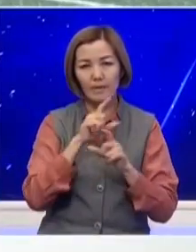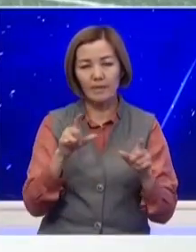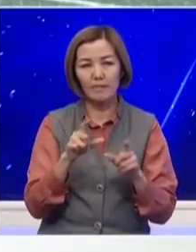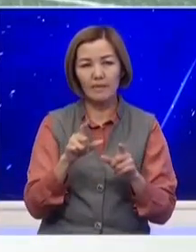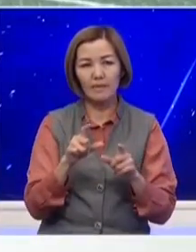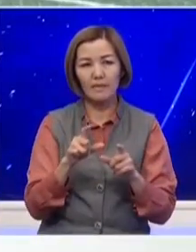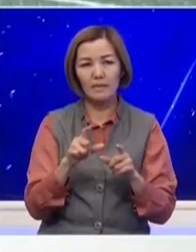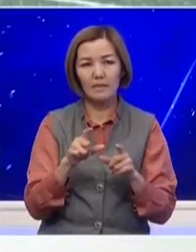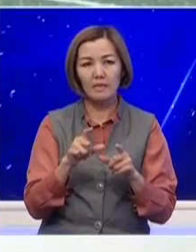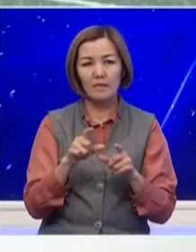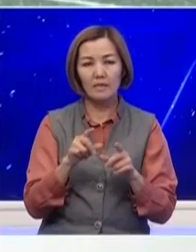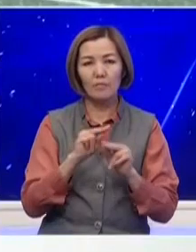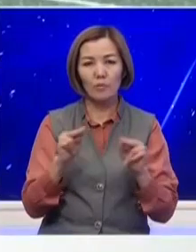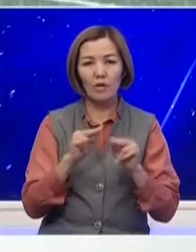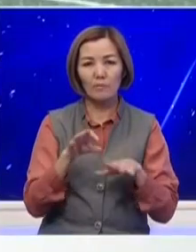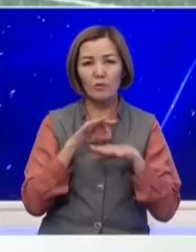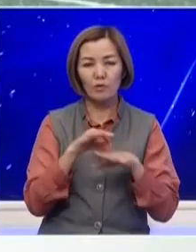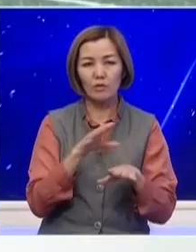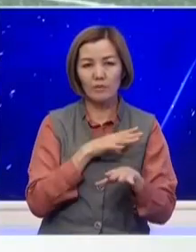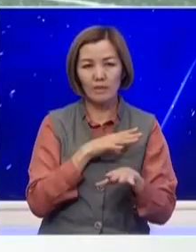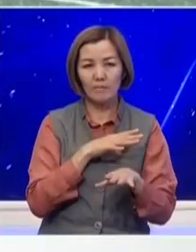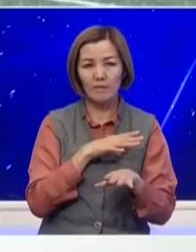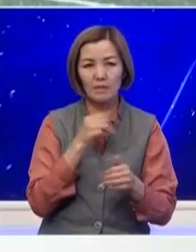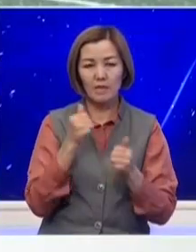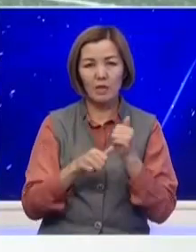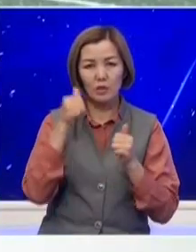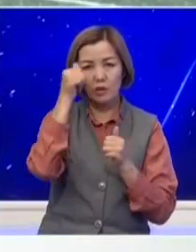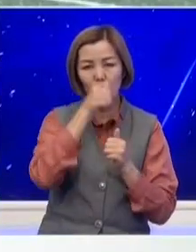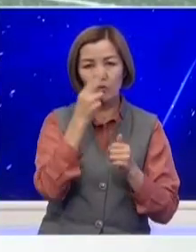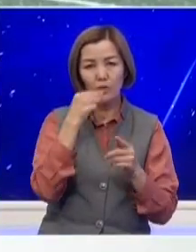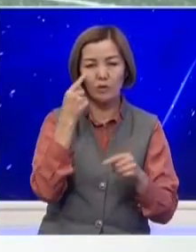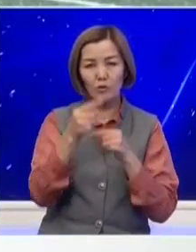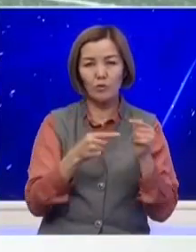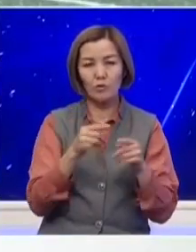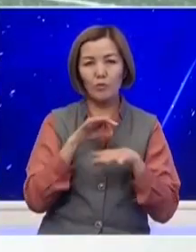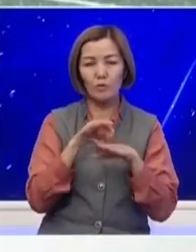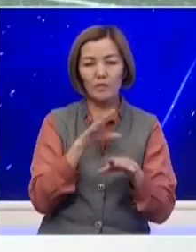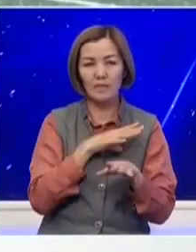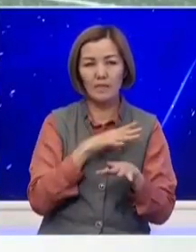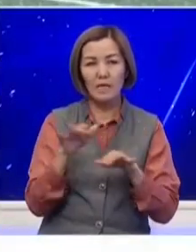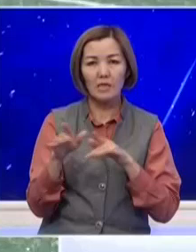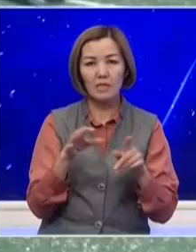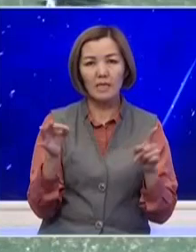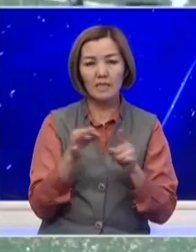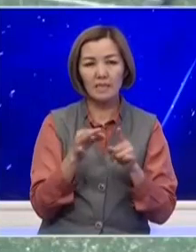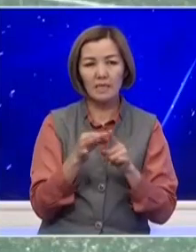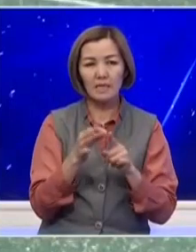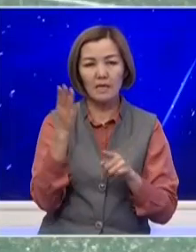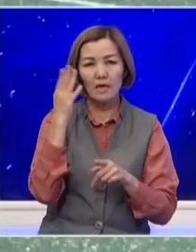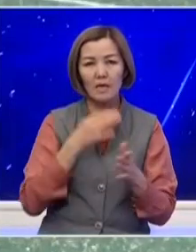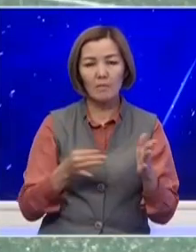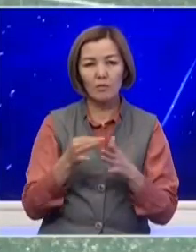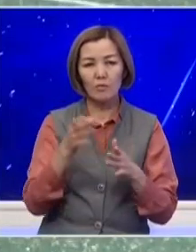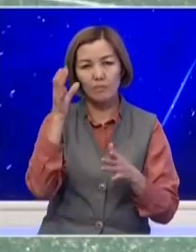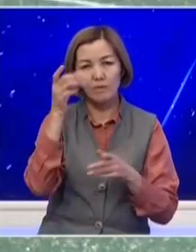арасында, мұғалімдердің арасында өткізіп жатқан шара, бұл жылда дәстүрлі түрде өткізіліп тұрады. Бұл шараның негізгі мақсаты біз Алматы облысы